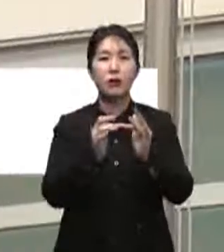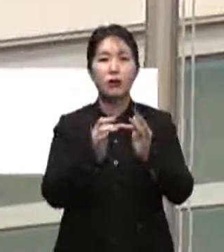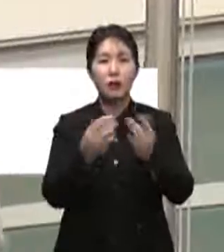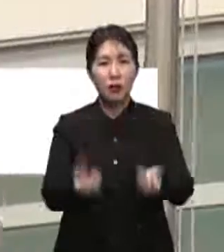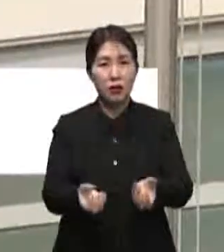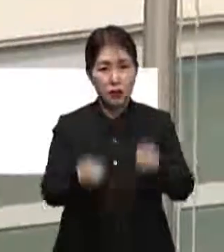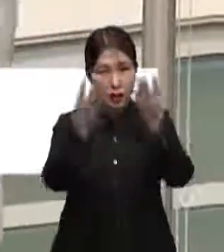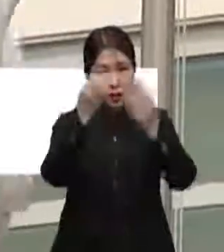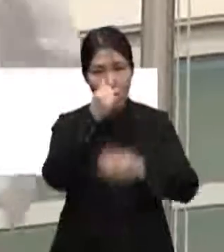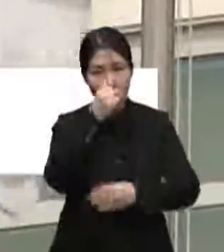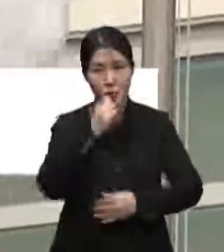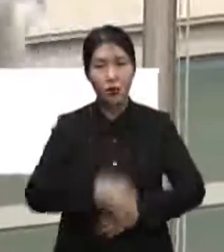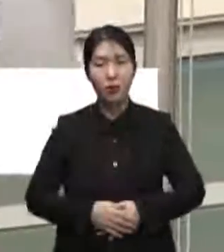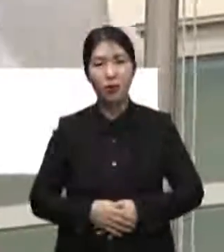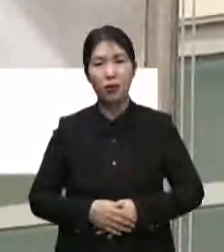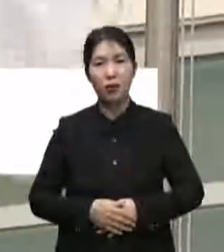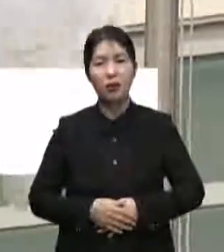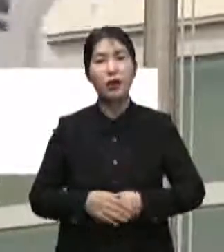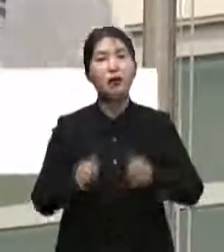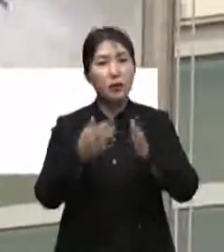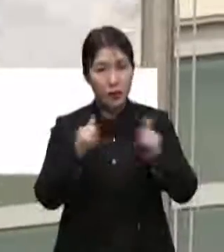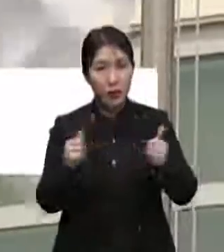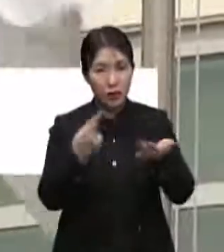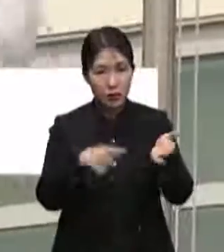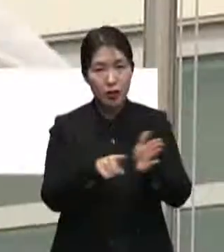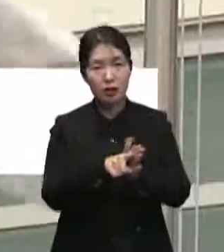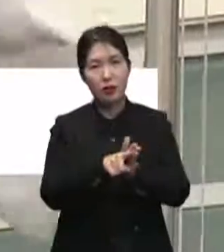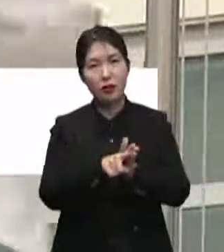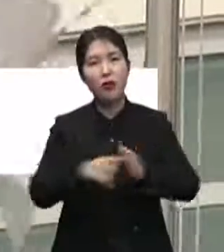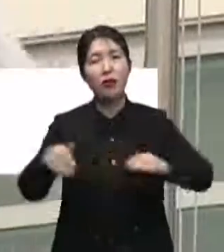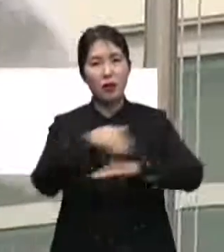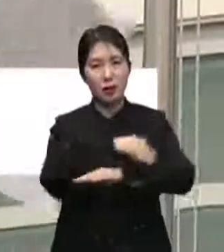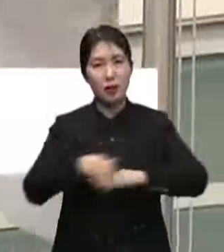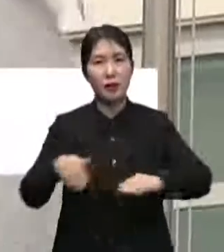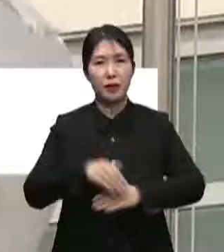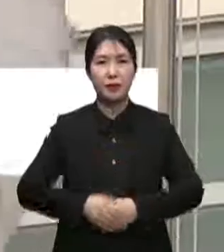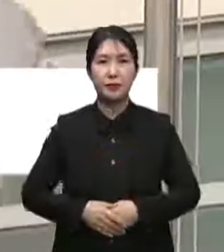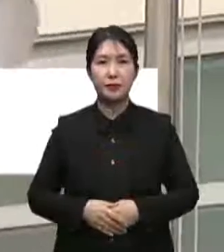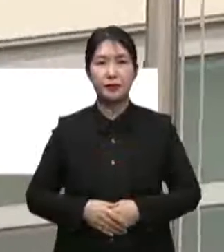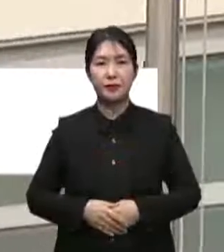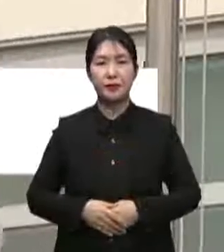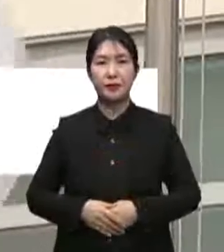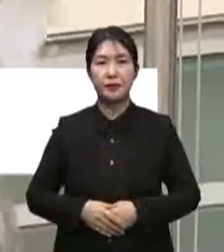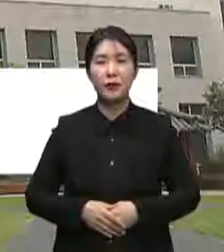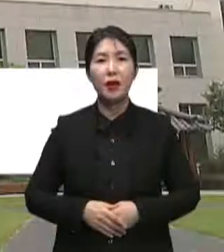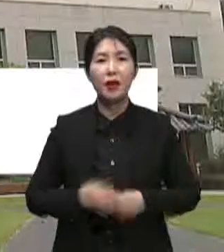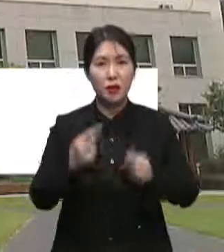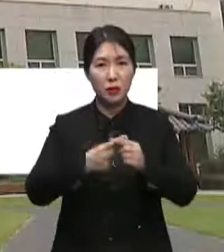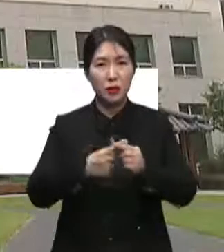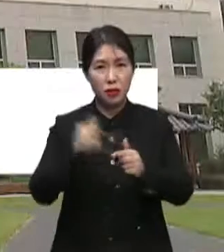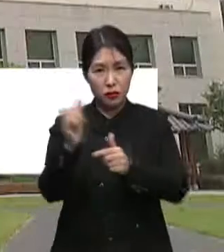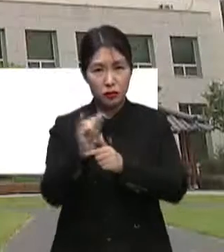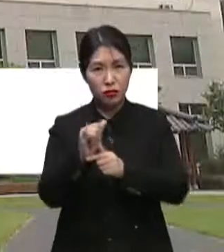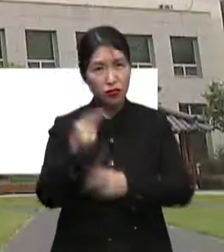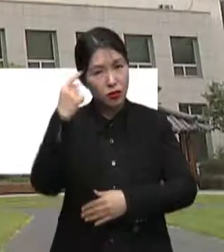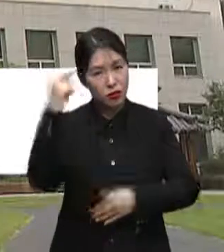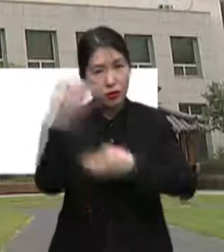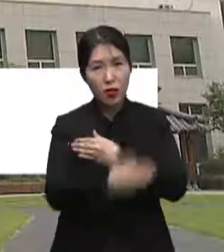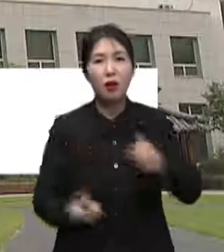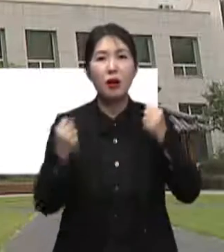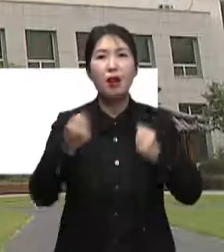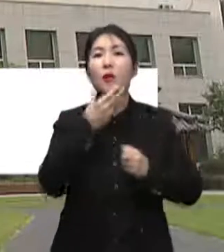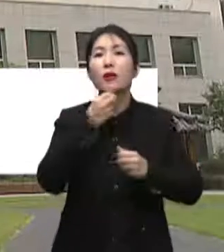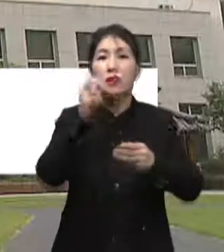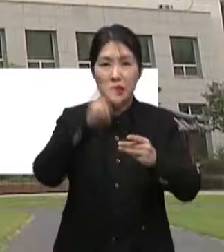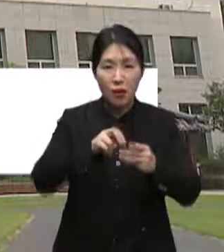주민의 정신건강에 대한 올바른 이해 등을 위해 기획됐습니다. 첫 번째 이벤트는 연수구 정신건강복지센터